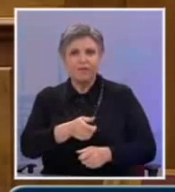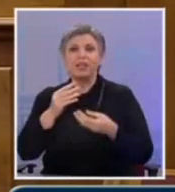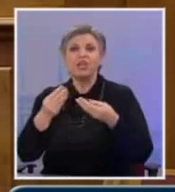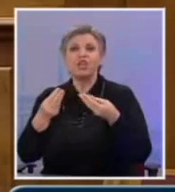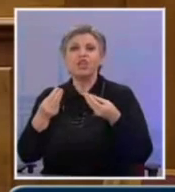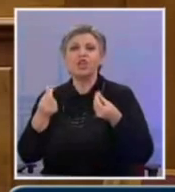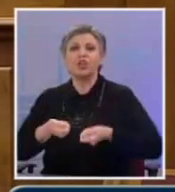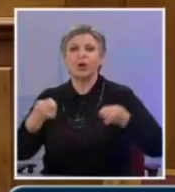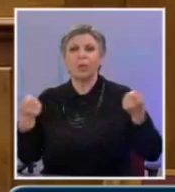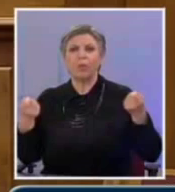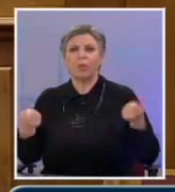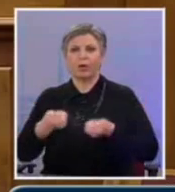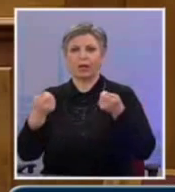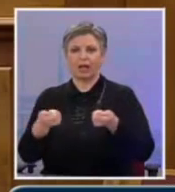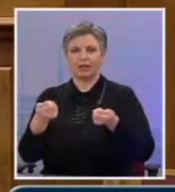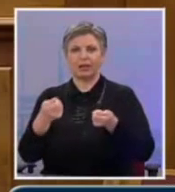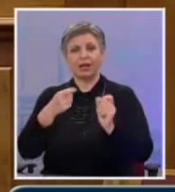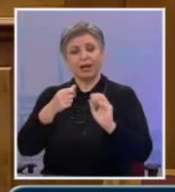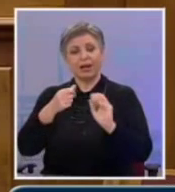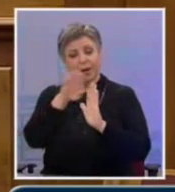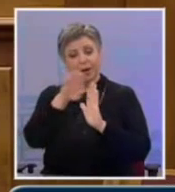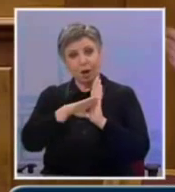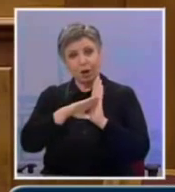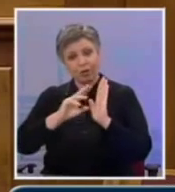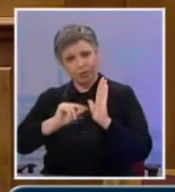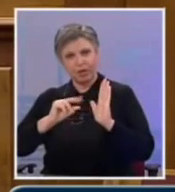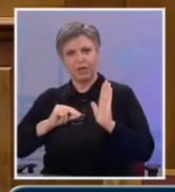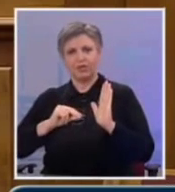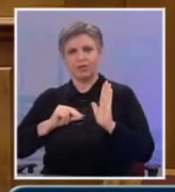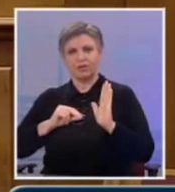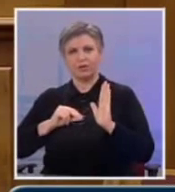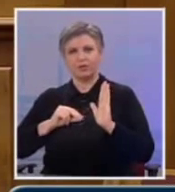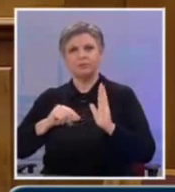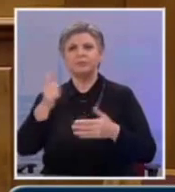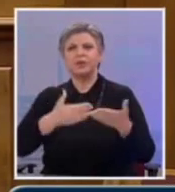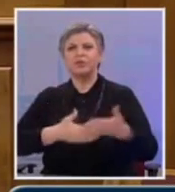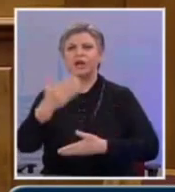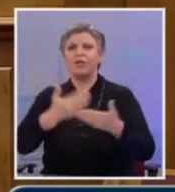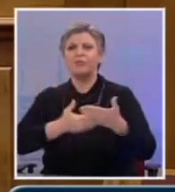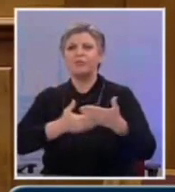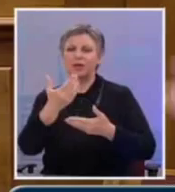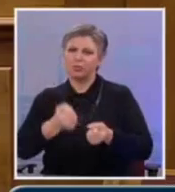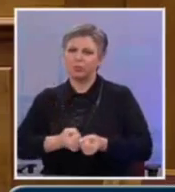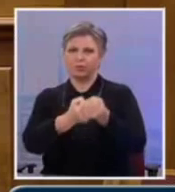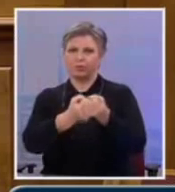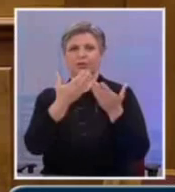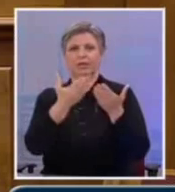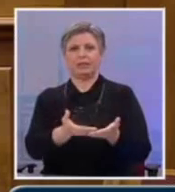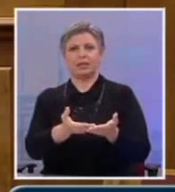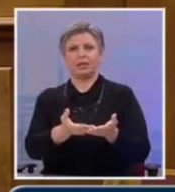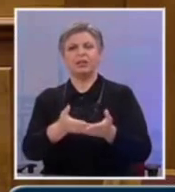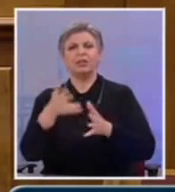Πόσα πρωτοσέλιδα δημοσιεύματα είδαμε από φύλλα προσκείμενες εφημερίδες εσάς για τις 100 δόσεις που